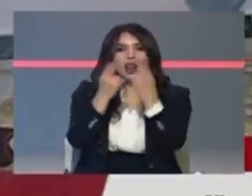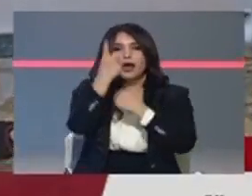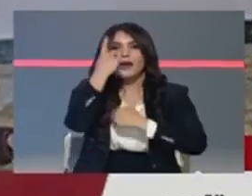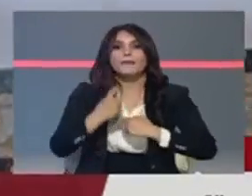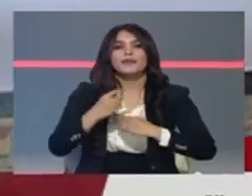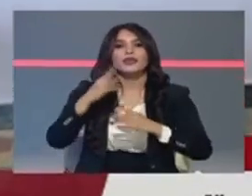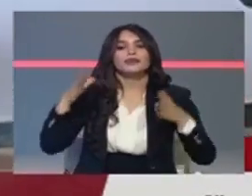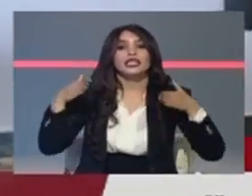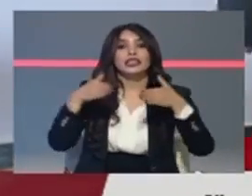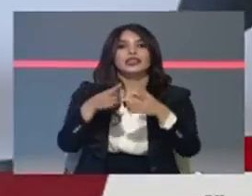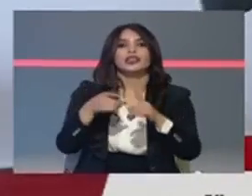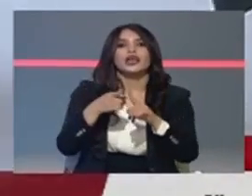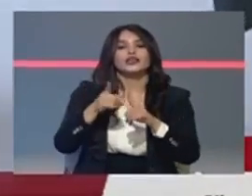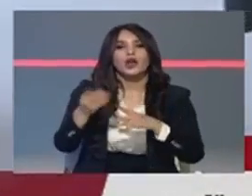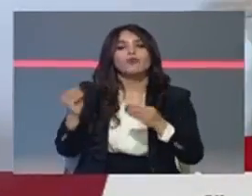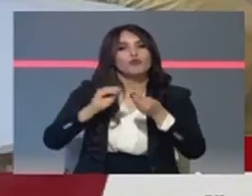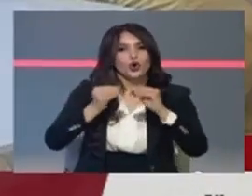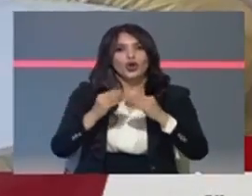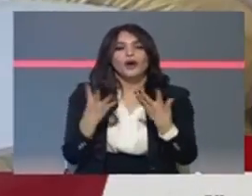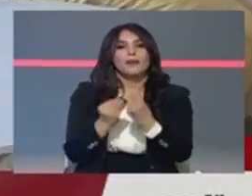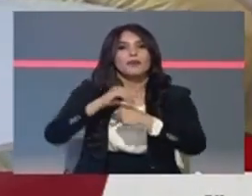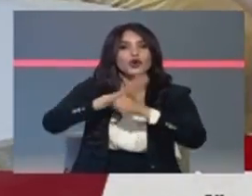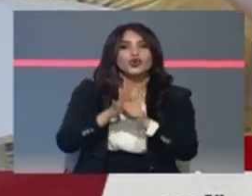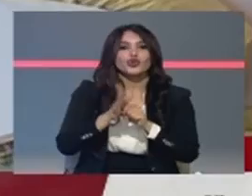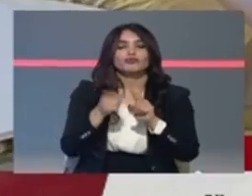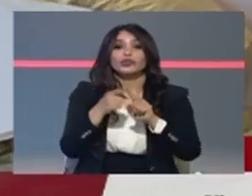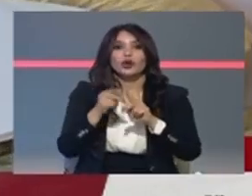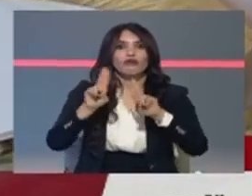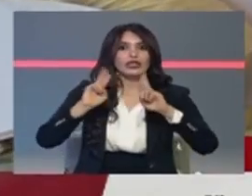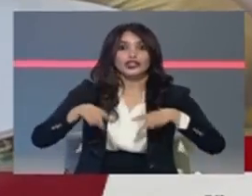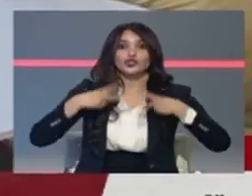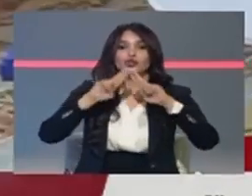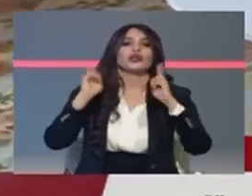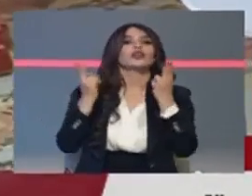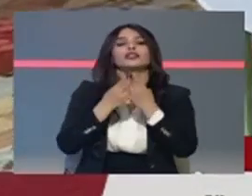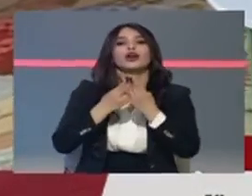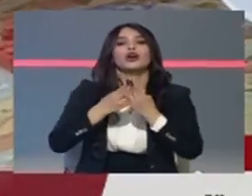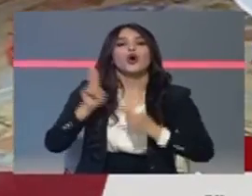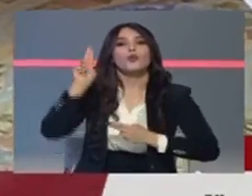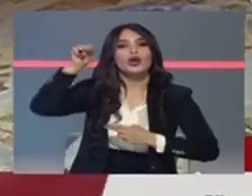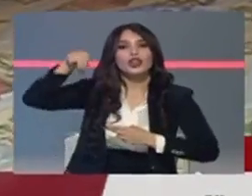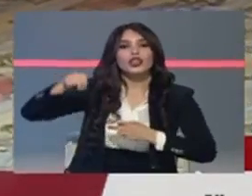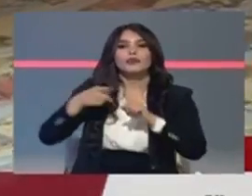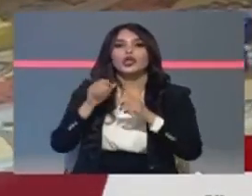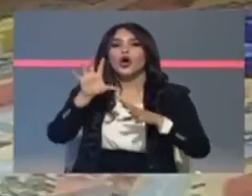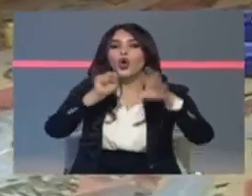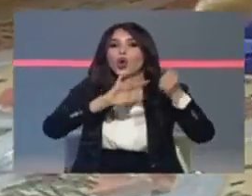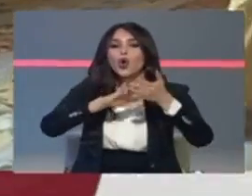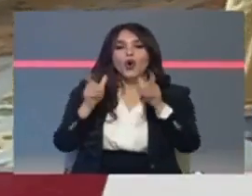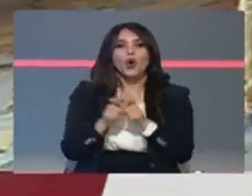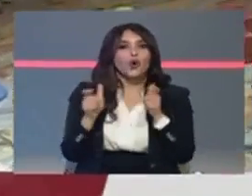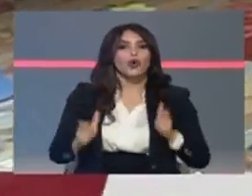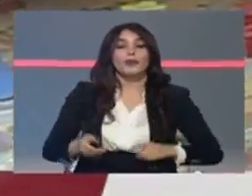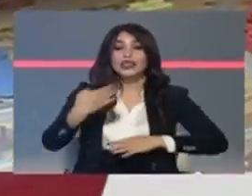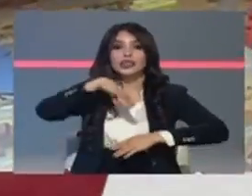في خضم أزمة في الصحة العامة التي لم يشهد لها العالم مثيلا، تدعو منظمة الأمم المتحدة الحكومات إلى تحمل